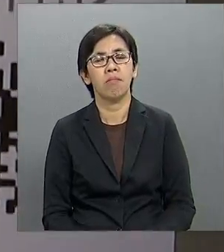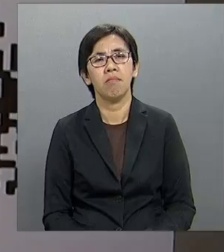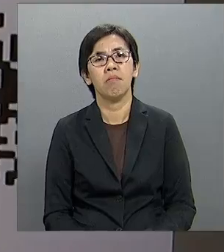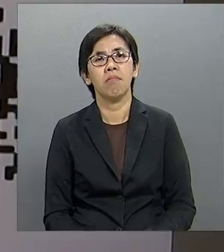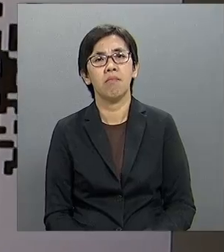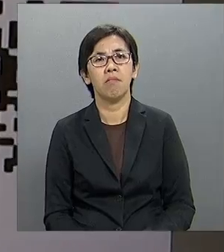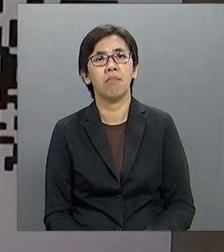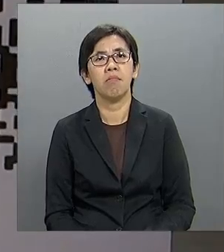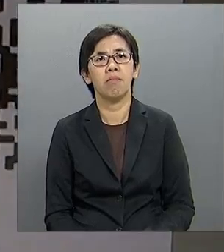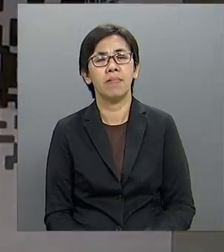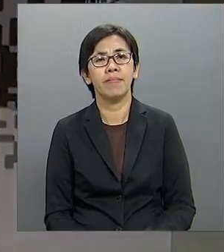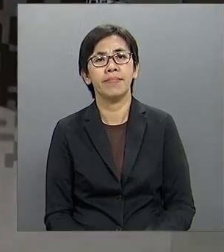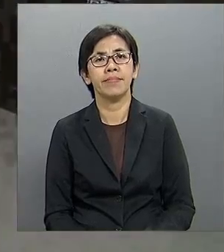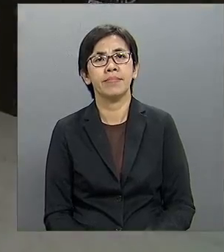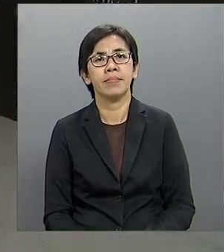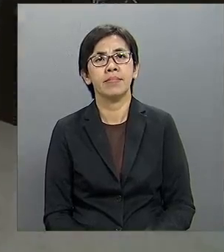ถ้า